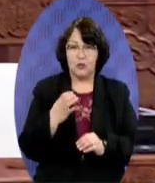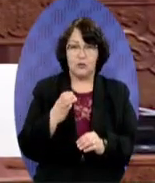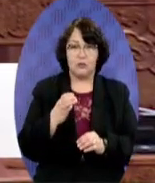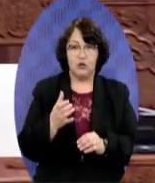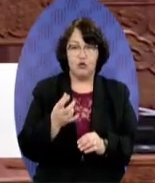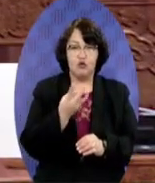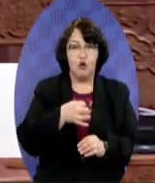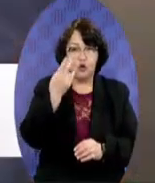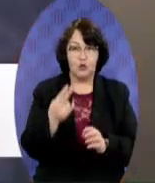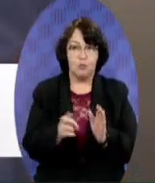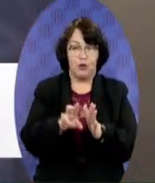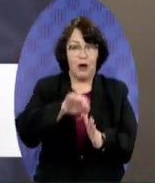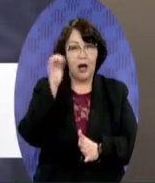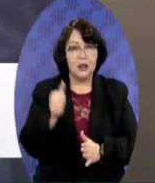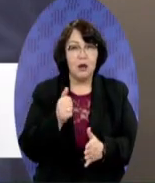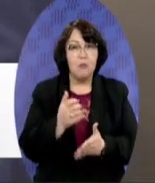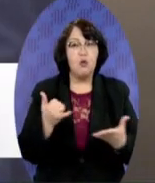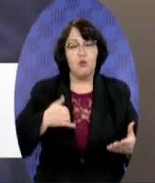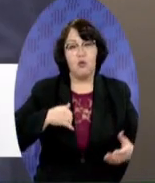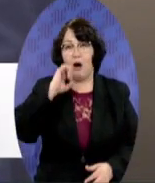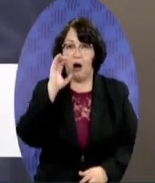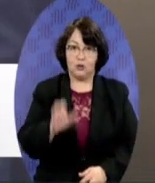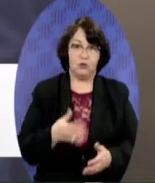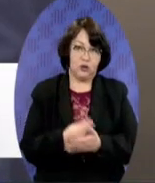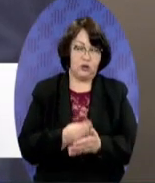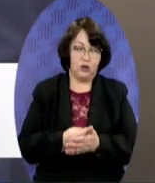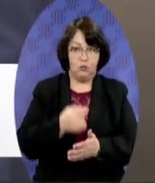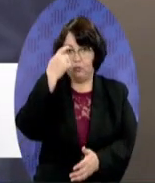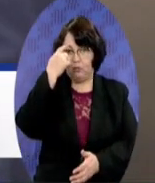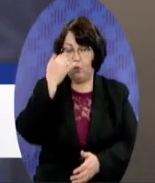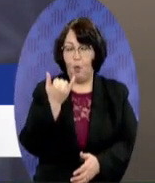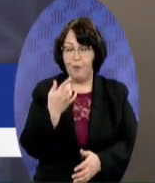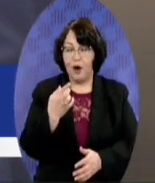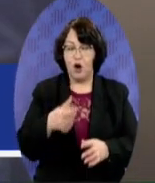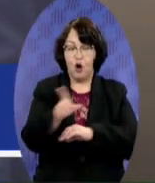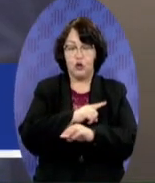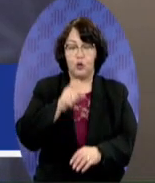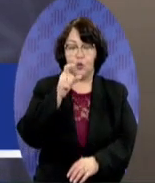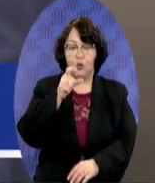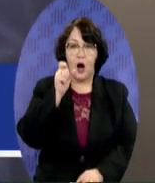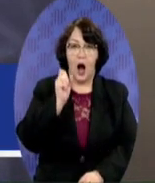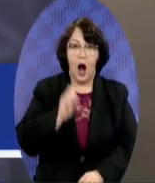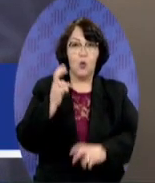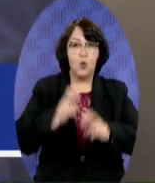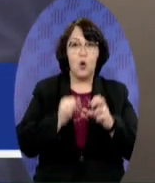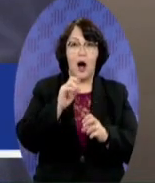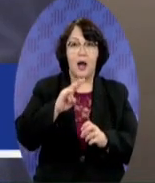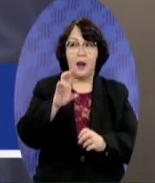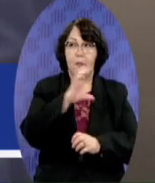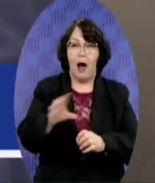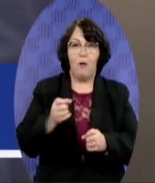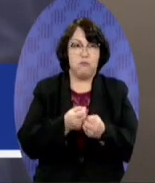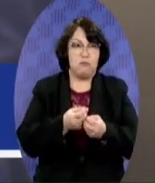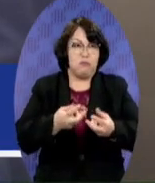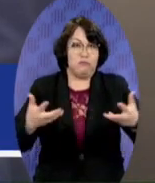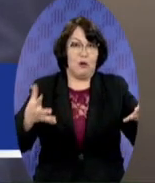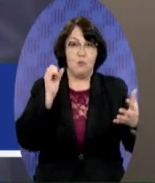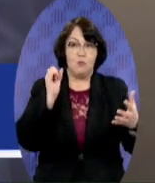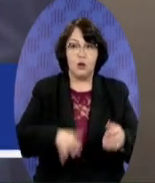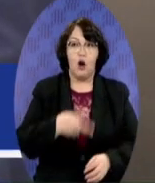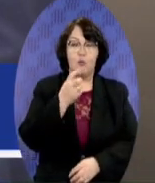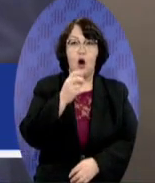юм а. Улаанбаатар хотын хүн ам, үйлдвэр ажихуйн газрууд өнөөдрийн байдлаар хурдан өсөх юм бол 2028-аас